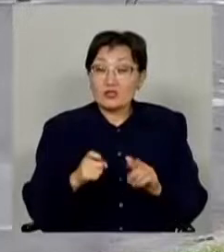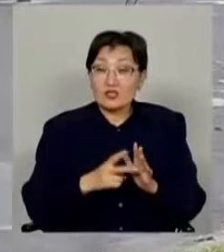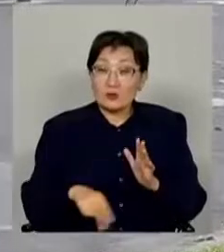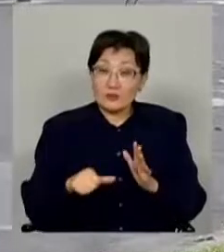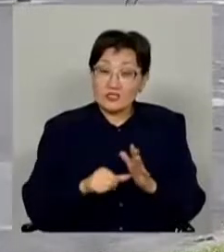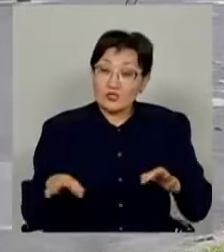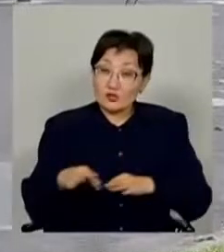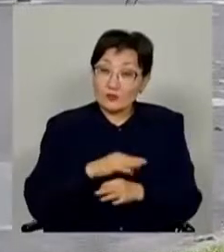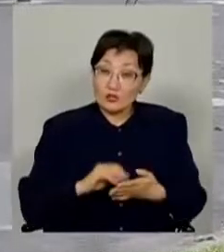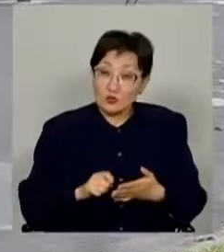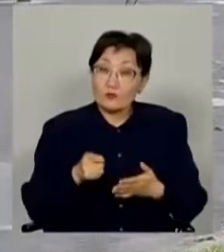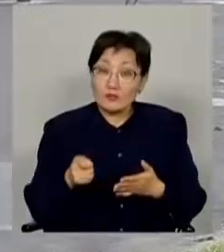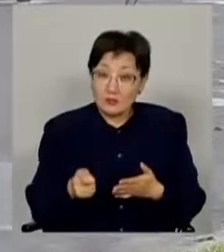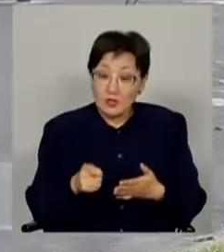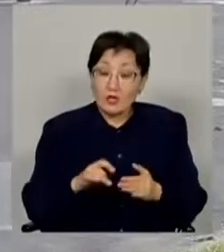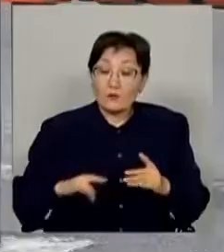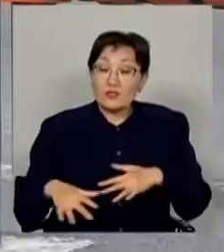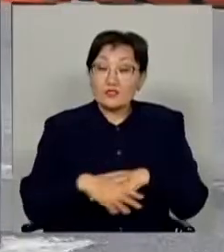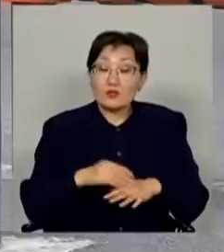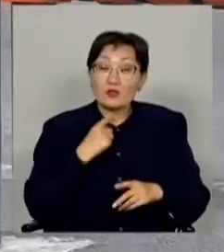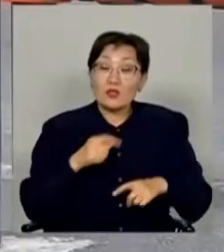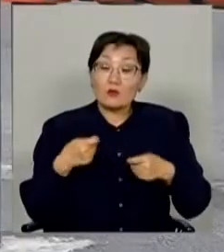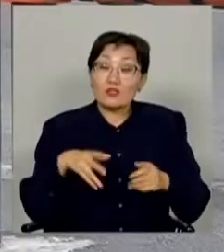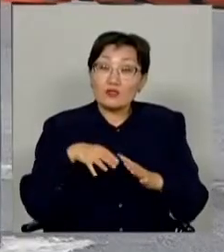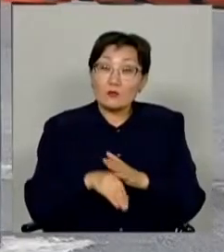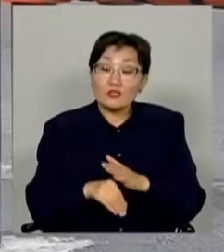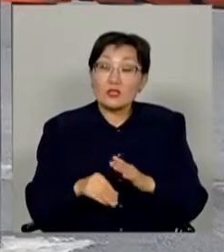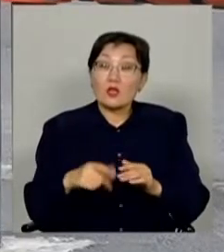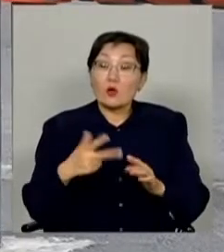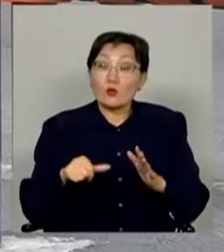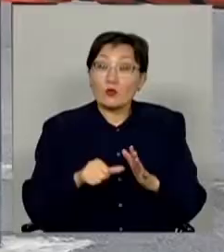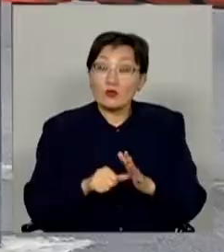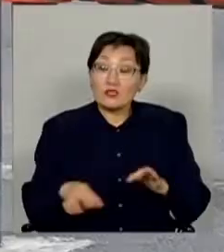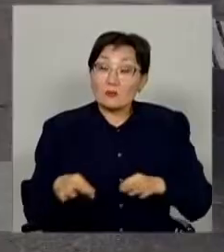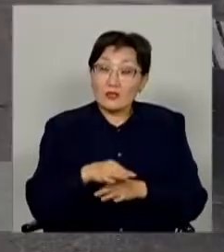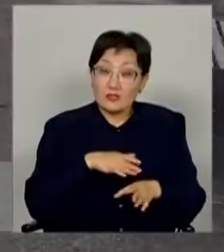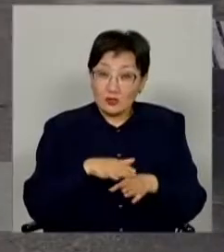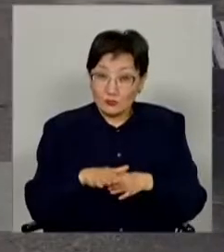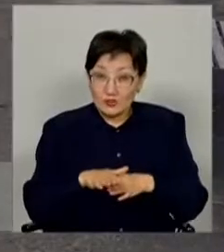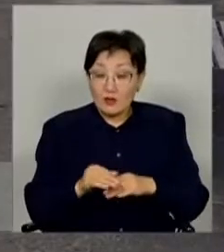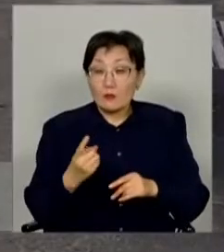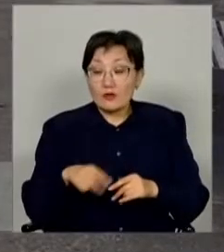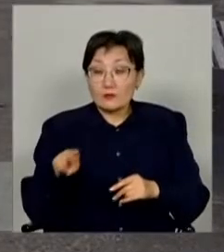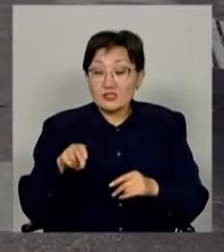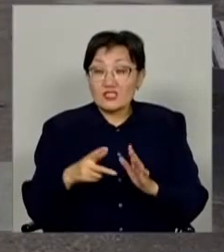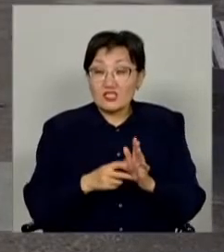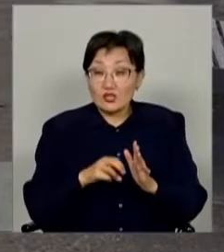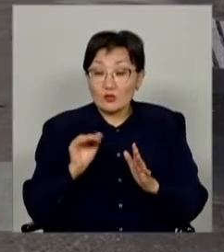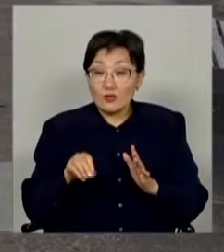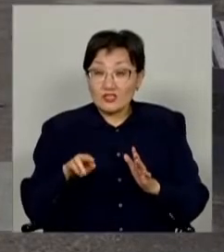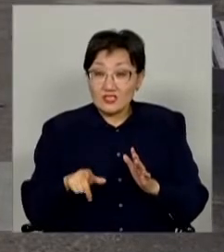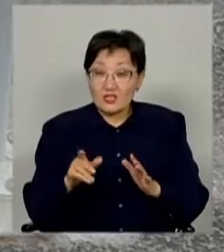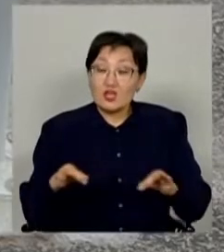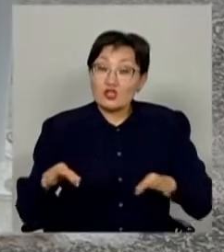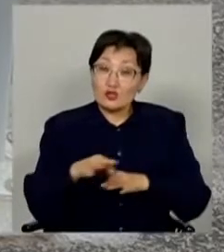176 жобаға өтінім келіп түскен. Аудан жұртының дауыс беру аясында оның 36-сы мақұлданды. Осылайша 1 миллиард 800 мың теңге болатын